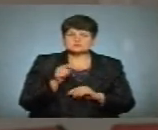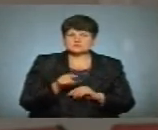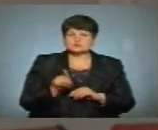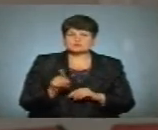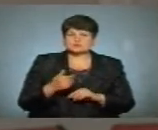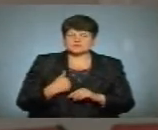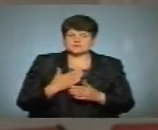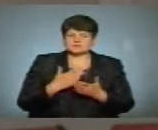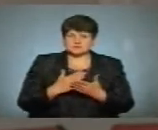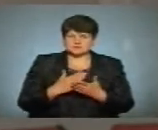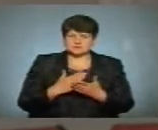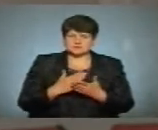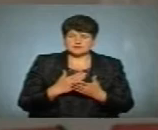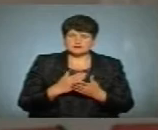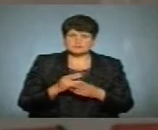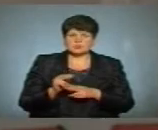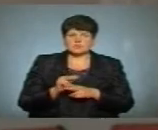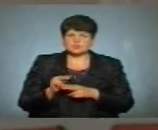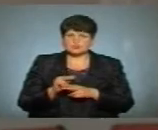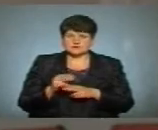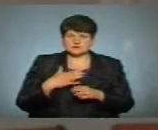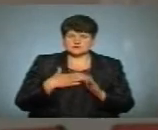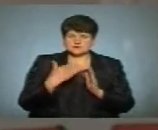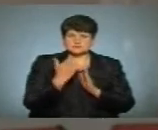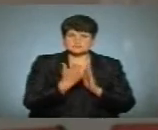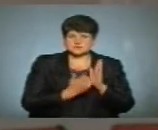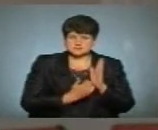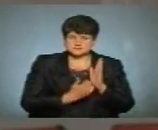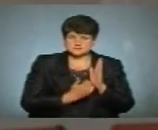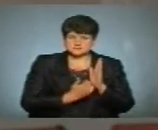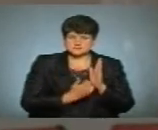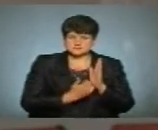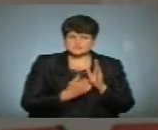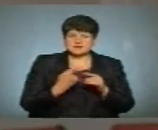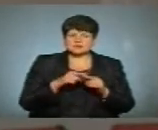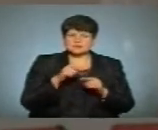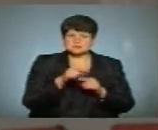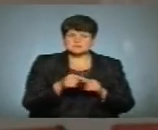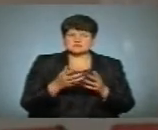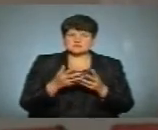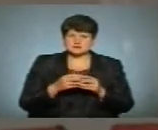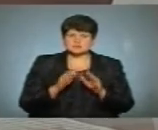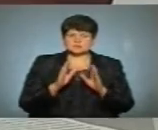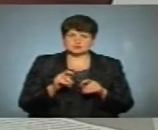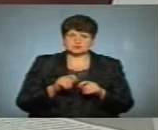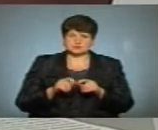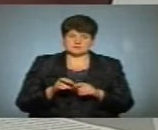маємо деякі коригування наших списків і оця кількість пройде саме